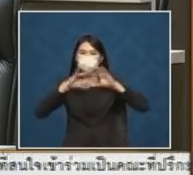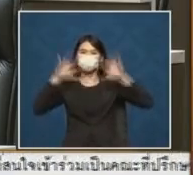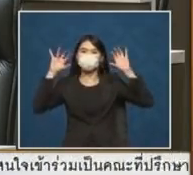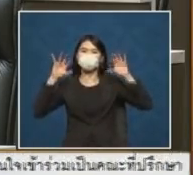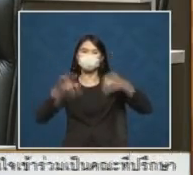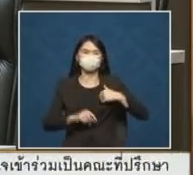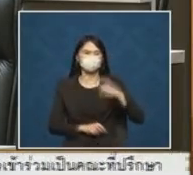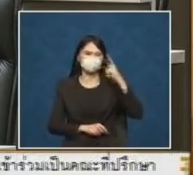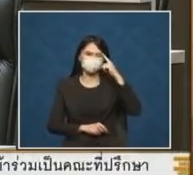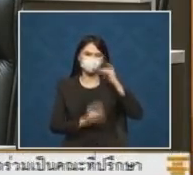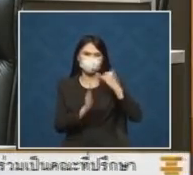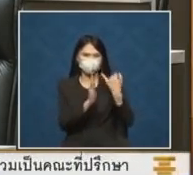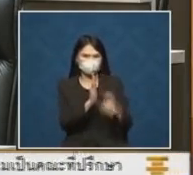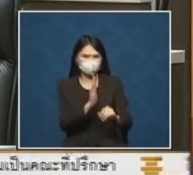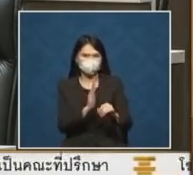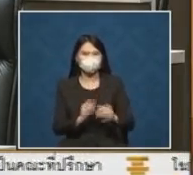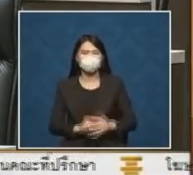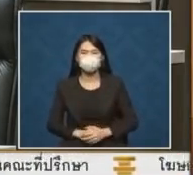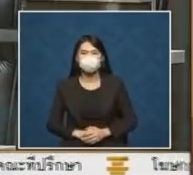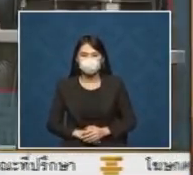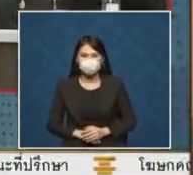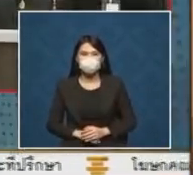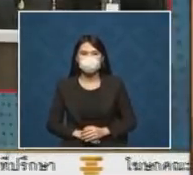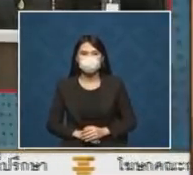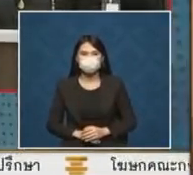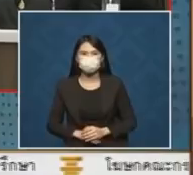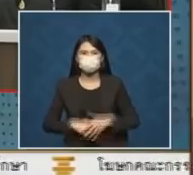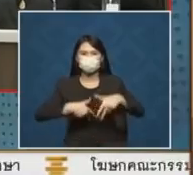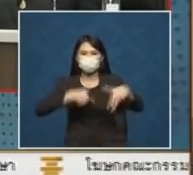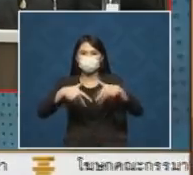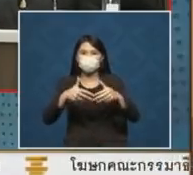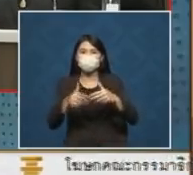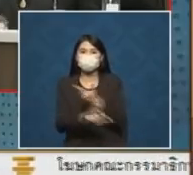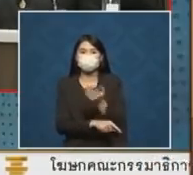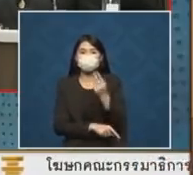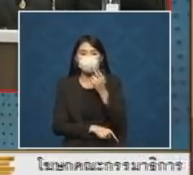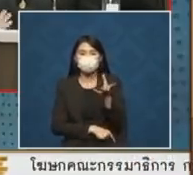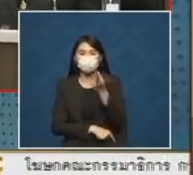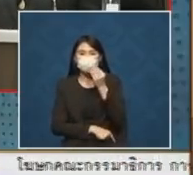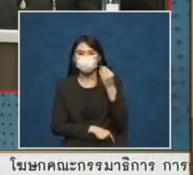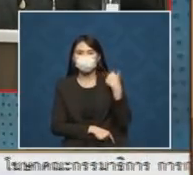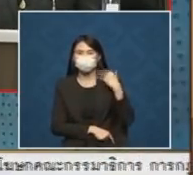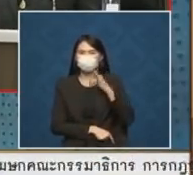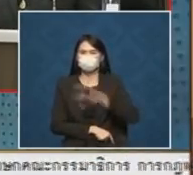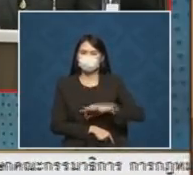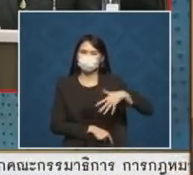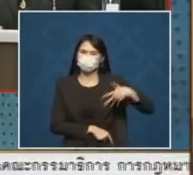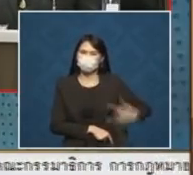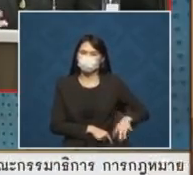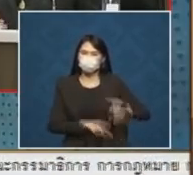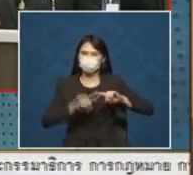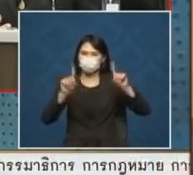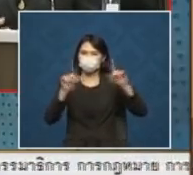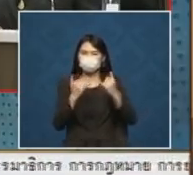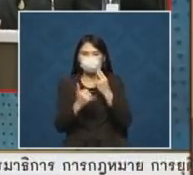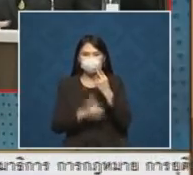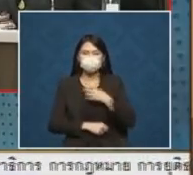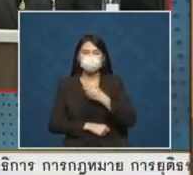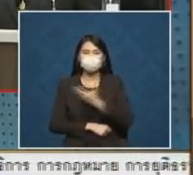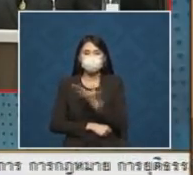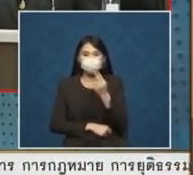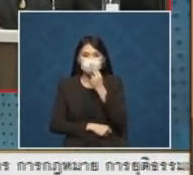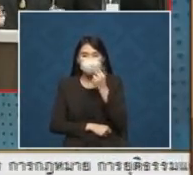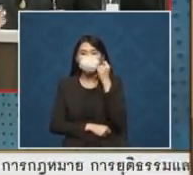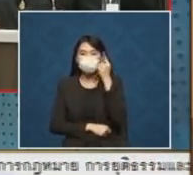ากให้รังสิมานึกถึงตอนที่รังสิมาเป็นฝ่ายค้านบ้างสิแล้วตอนที่เพื่อไทยเป็นรัฐบาลสิเวลานั้นเพื่อไทยโดนฝ่ายค้านขอนับองค์ประชุมวันละ5